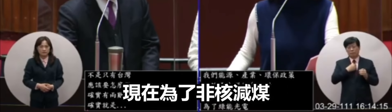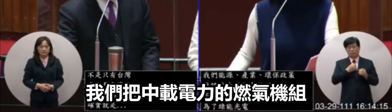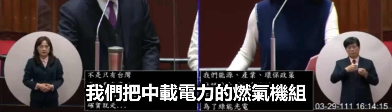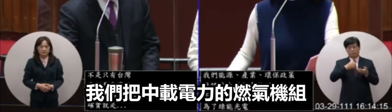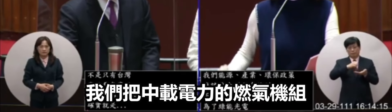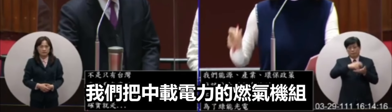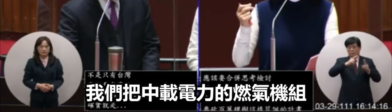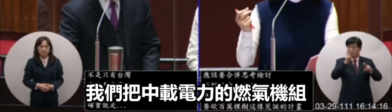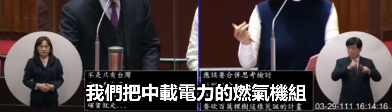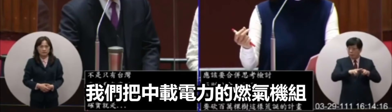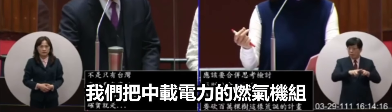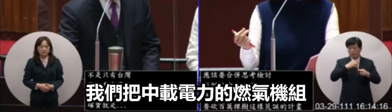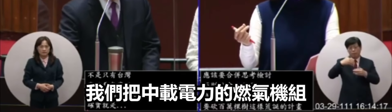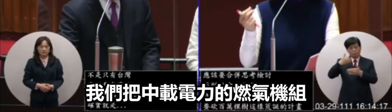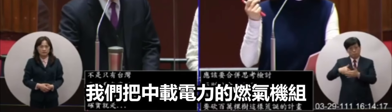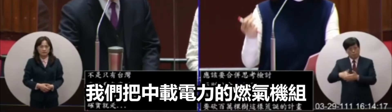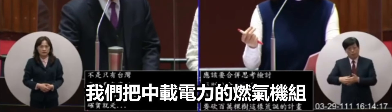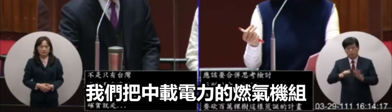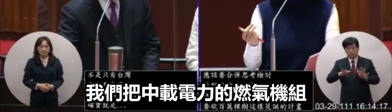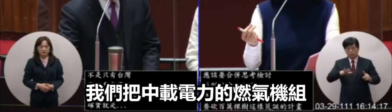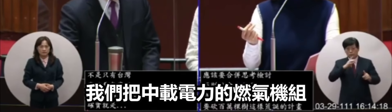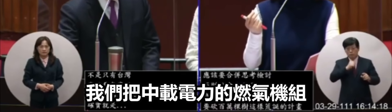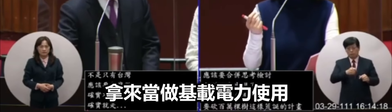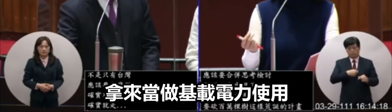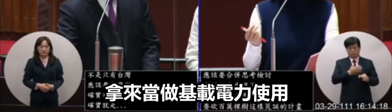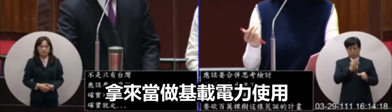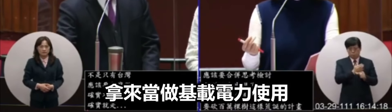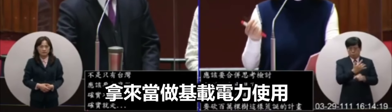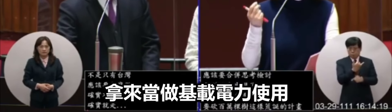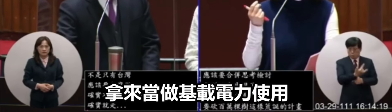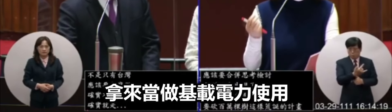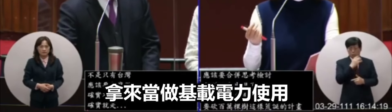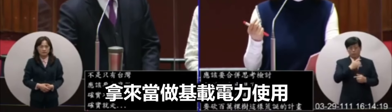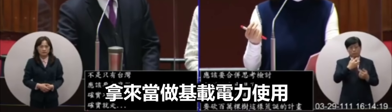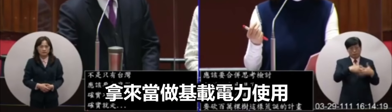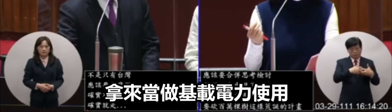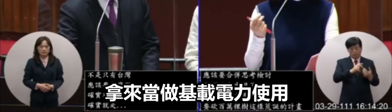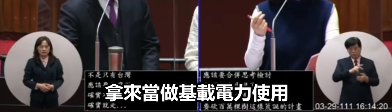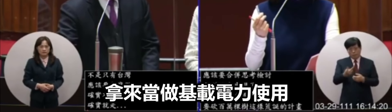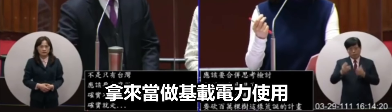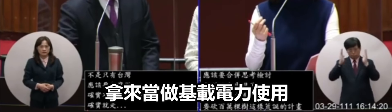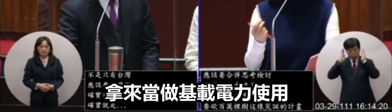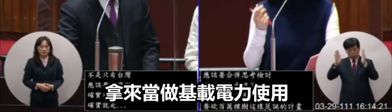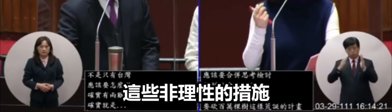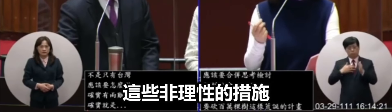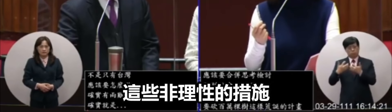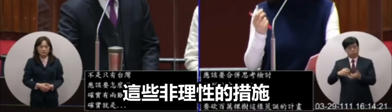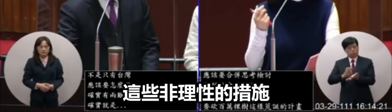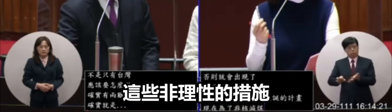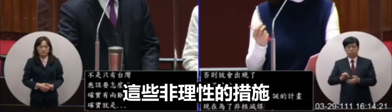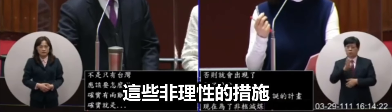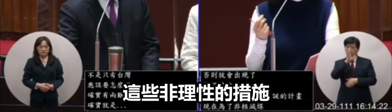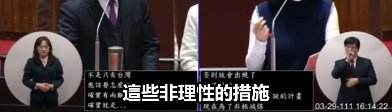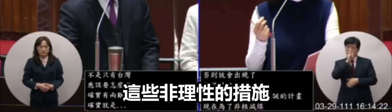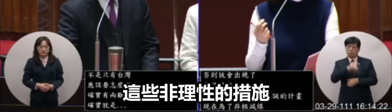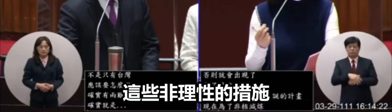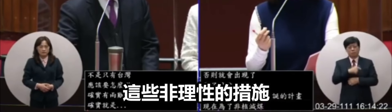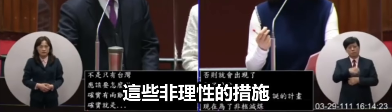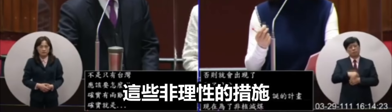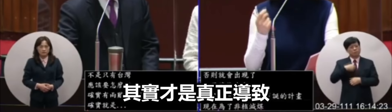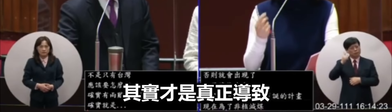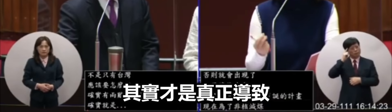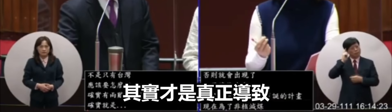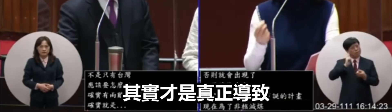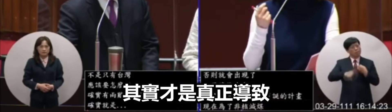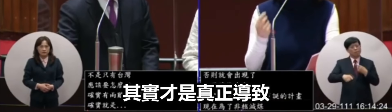煤，我们把中载电力的燃气机组拿来当作机载电力使用，这些非理性的